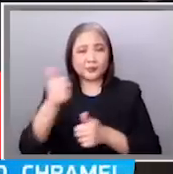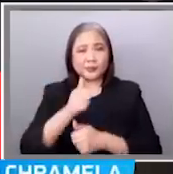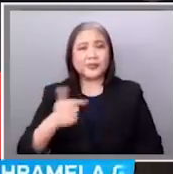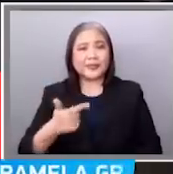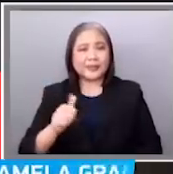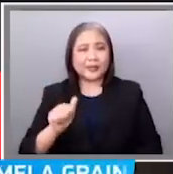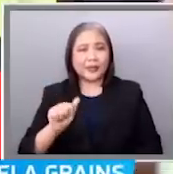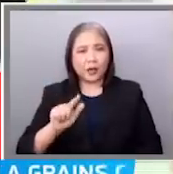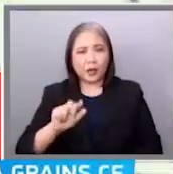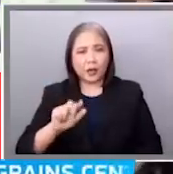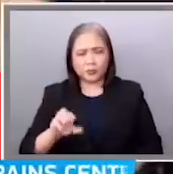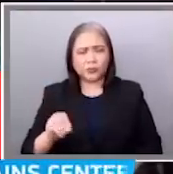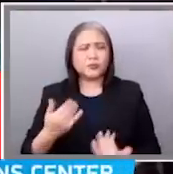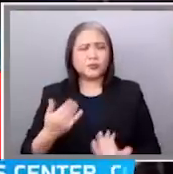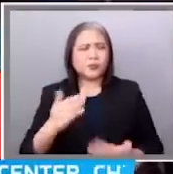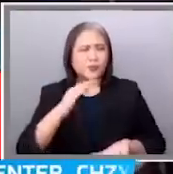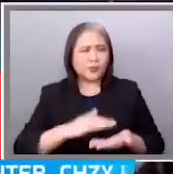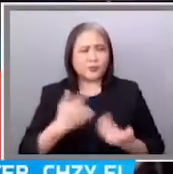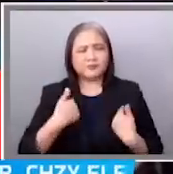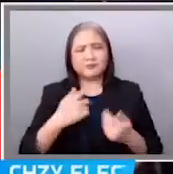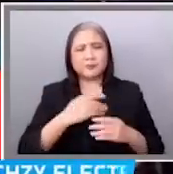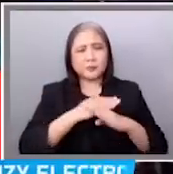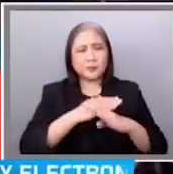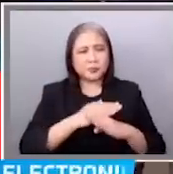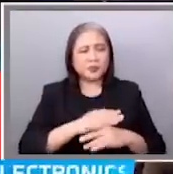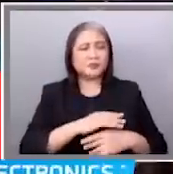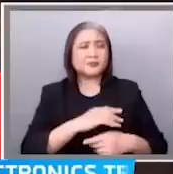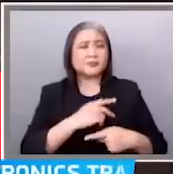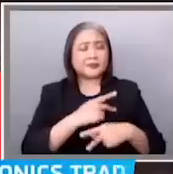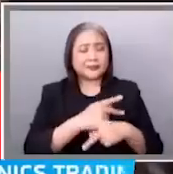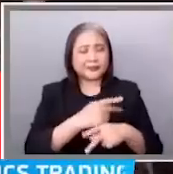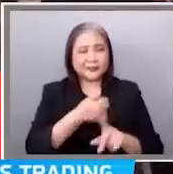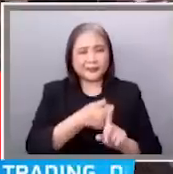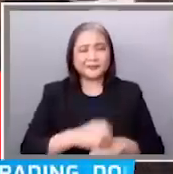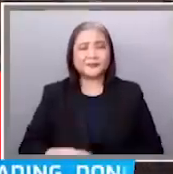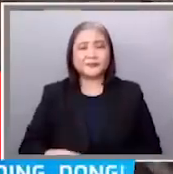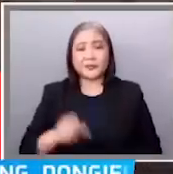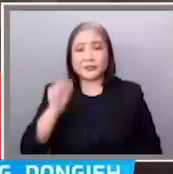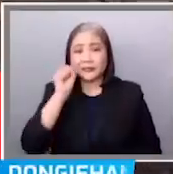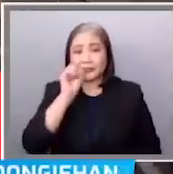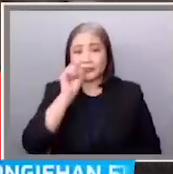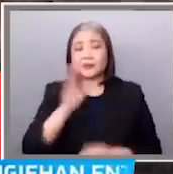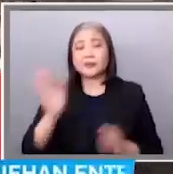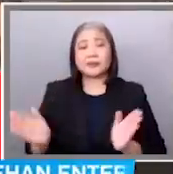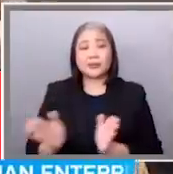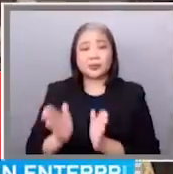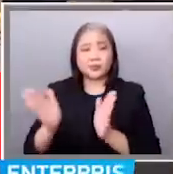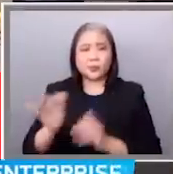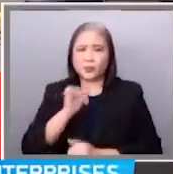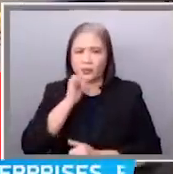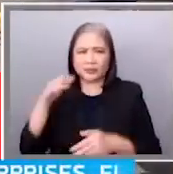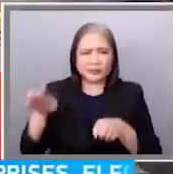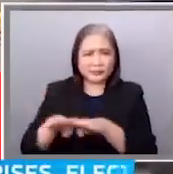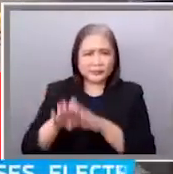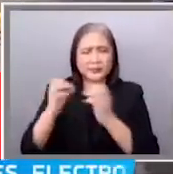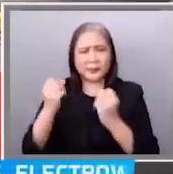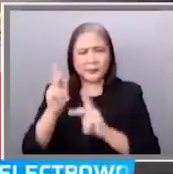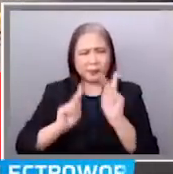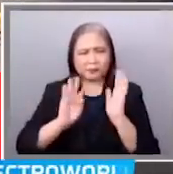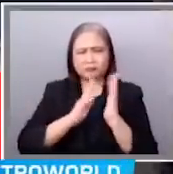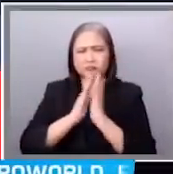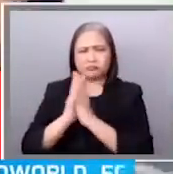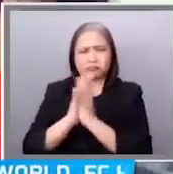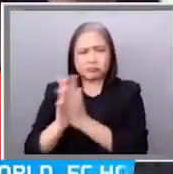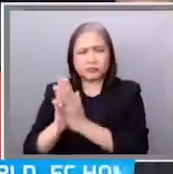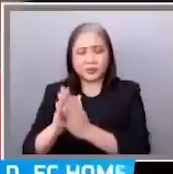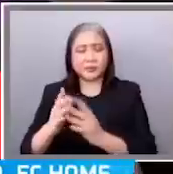kanilang immunity. Ang mga senior citizen naman, hinihikayat na huwag nang sumabay sa dagsa ng mga tao mula ngayon hanggang